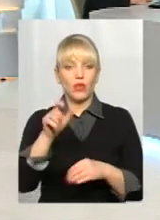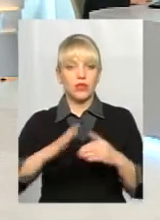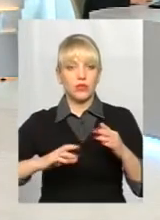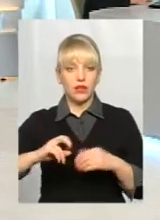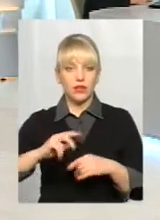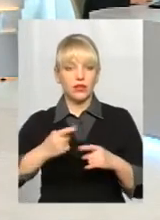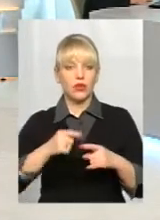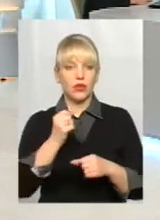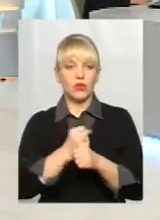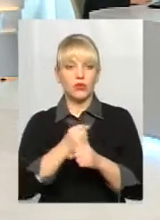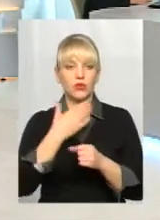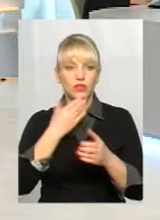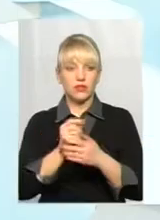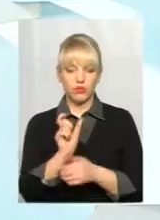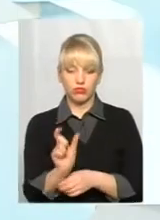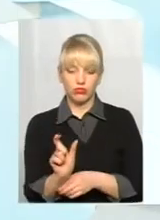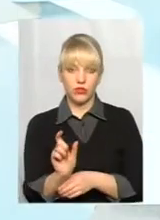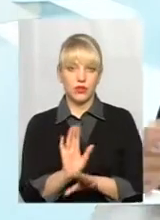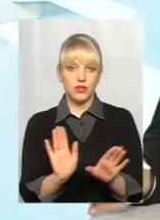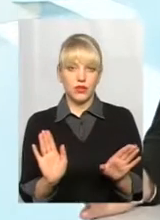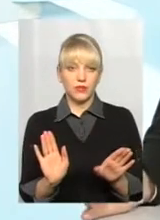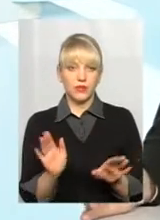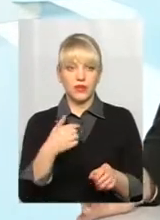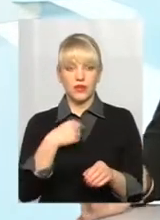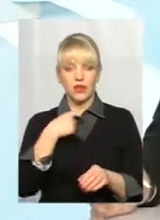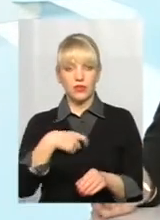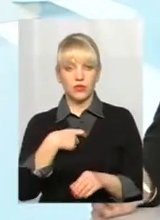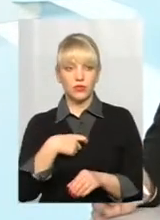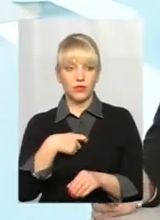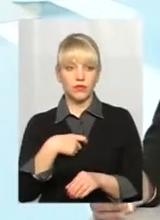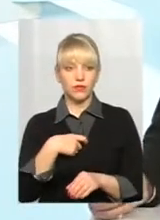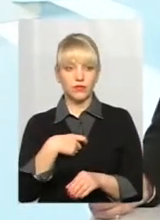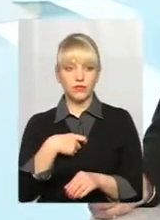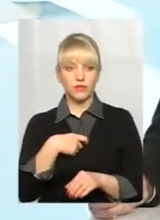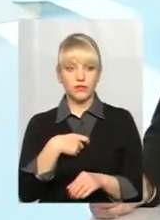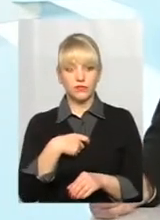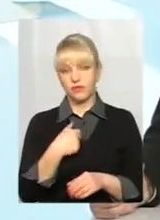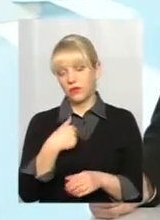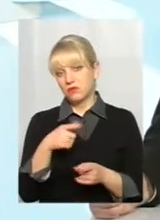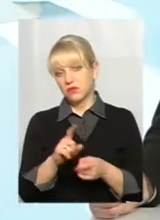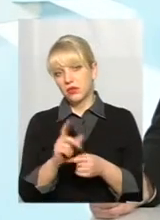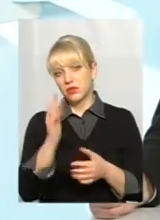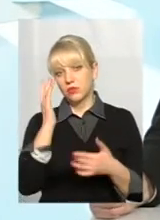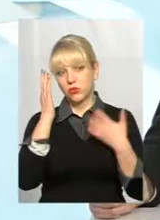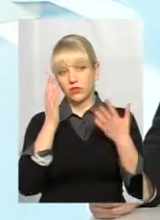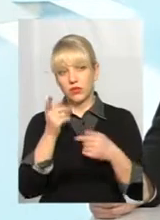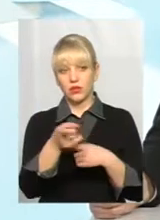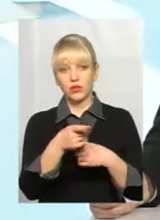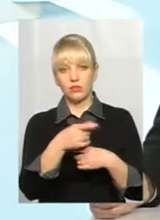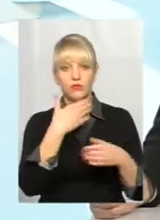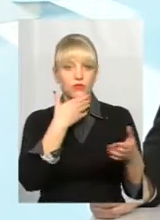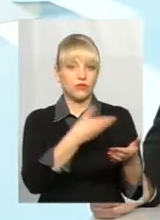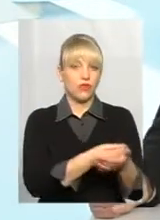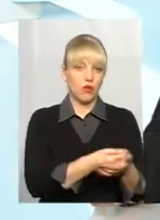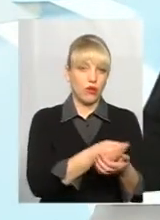на свій діляночку роботи. Тобто я собі, автобану, я собі так уявляю, тернопільський робить на